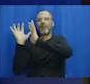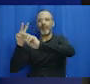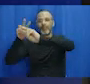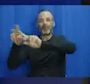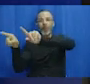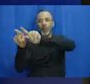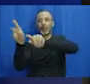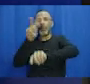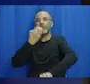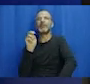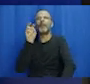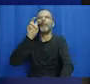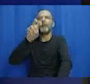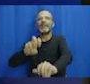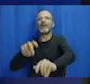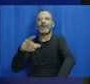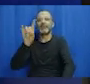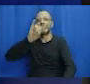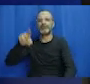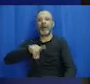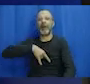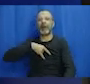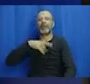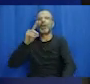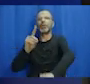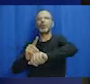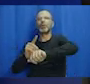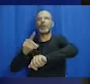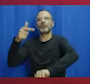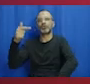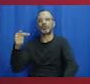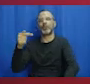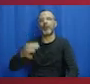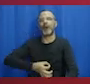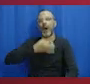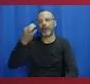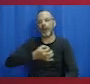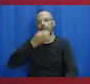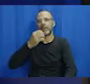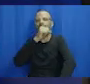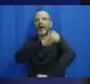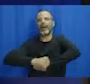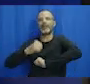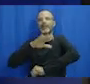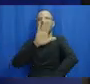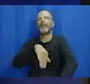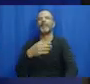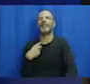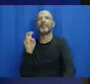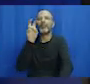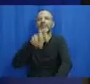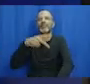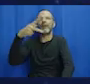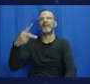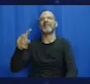يبقى في نفس الموضوع وينضم إلينا في الاستوديو في بث حي ومباشر الدكتور جمال عيشان وهو محاضر وباحث أكاديمي، وأيضا ينضم إلينا